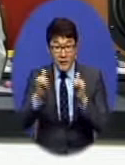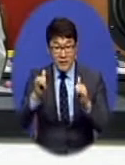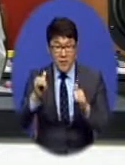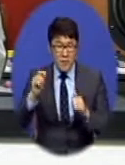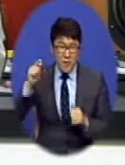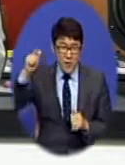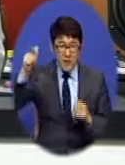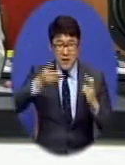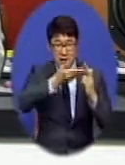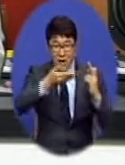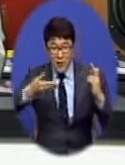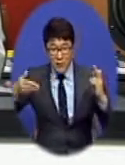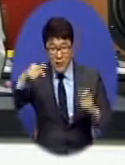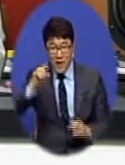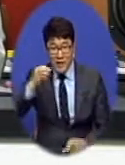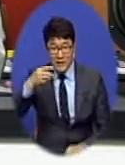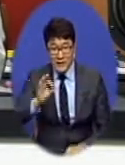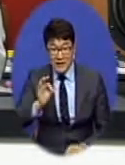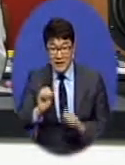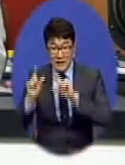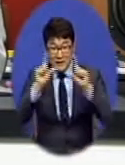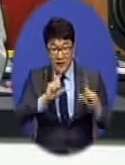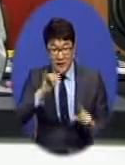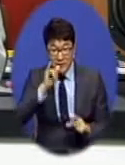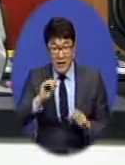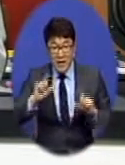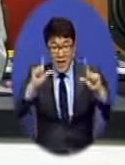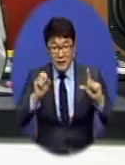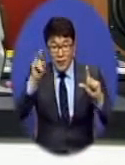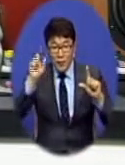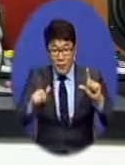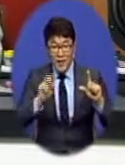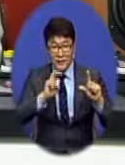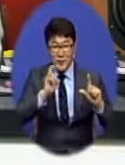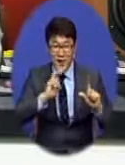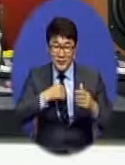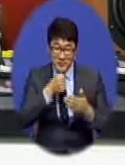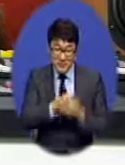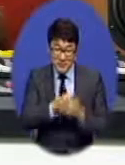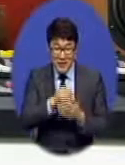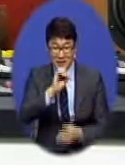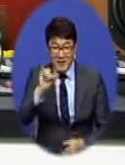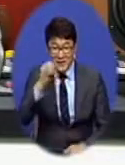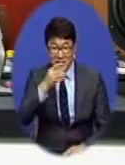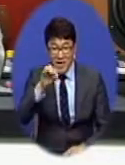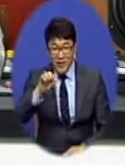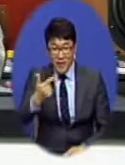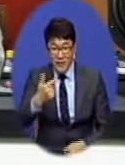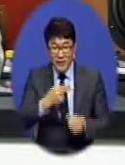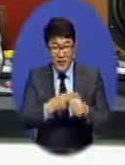쫙 강원도 강릉시로다가 보겠습니다. 강릉시에서 안동역으로다가 또 간답니다. 네. 이태원 선생님